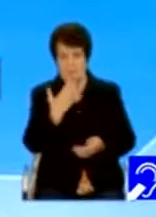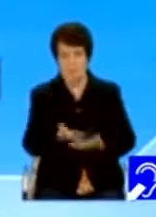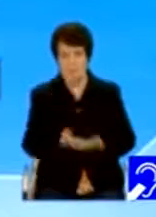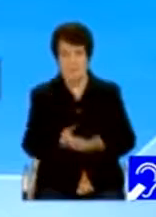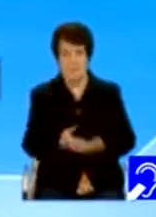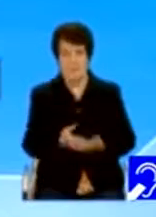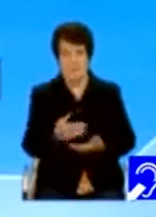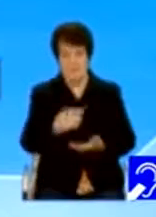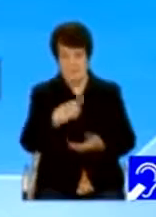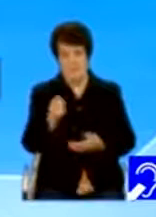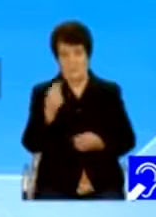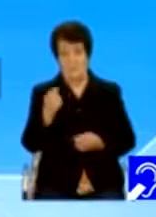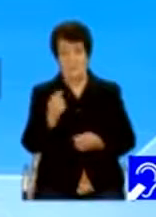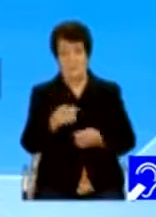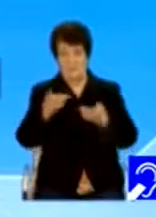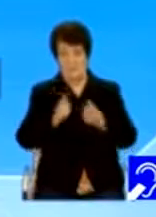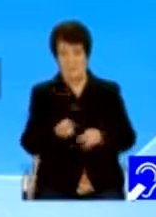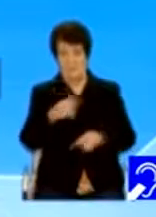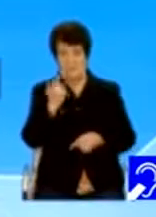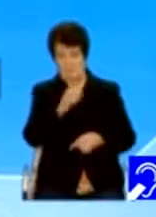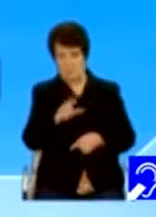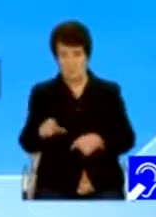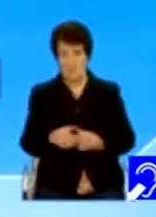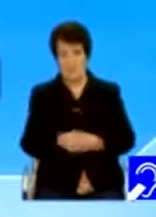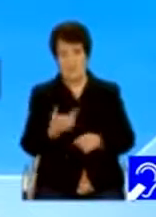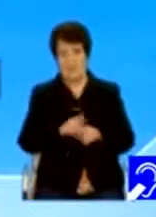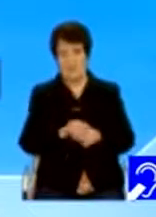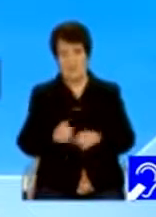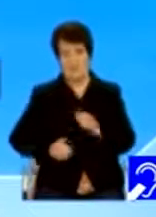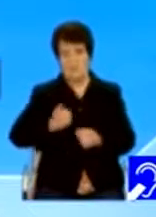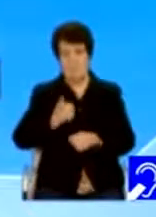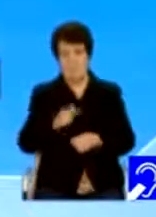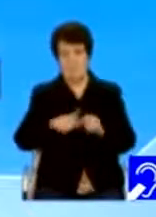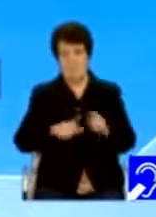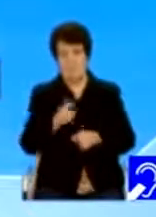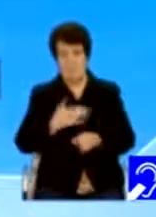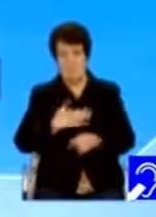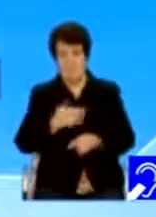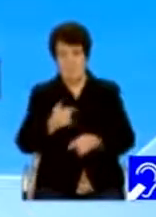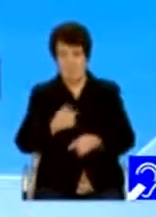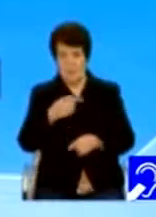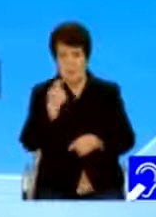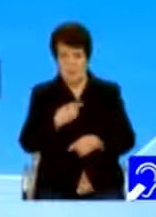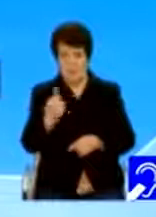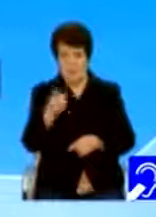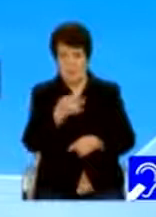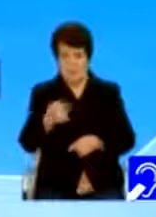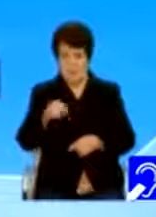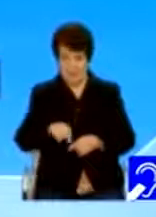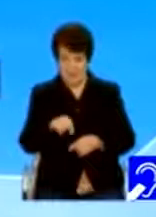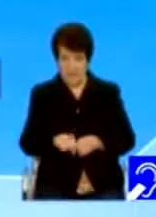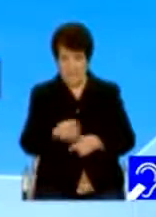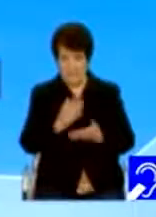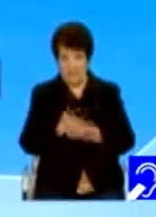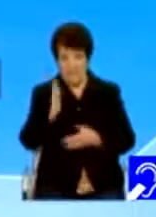ca un șoban adevărat, îmblu și eu prin țară și vorbesc cu oamenii. Dar asta mă face mândru de neamul meu. Eu vă spun un singur lucru. Republica asta